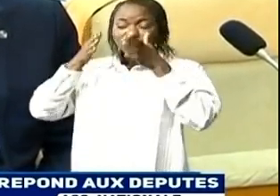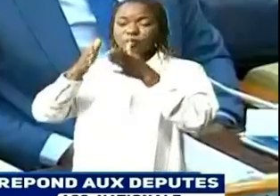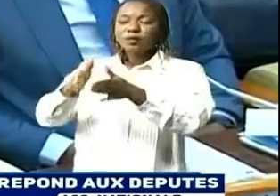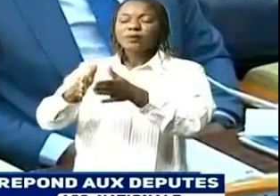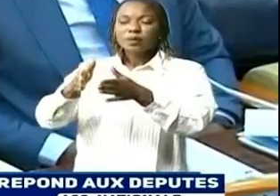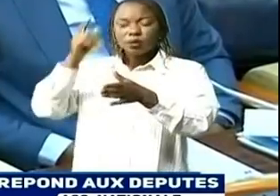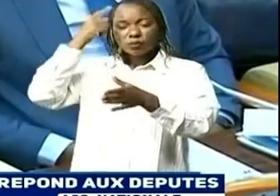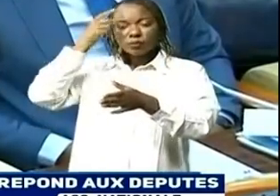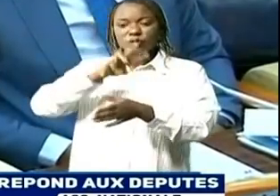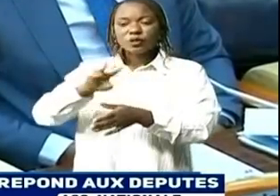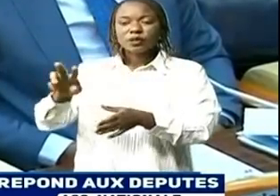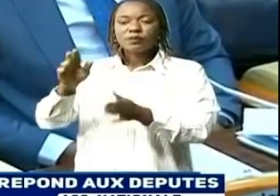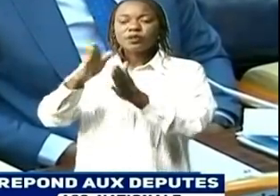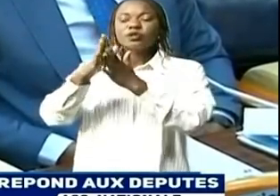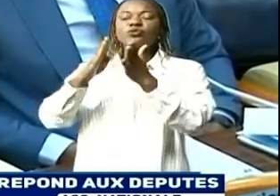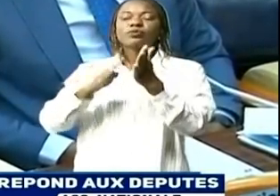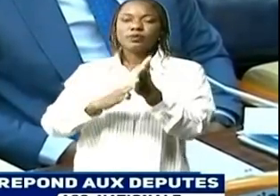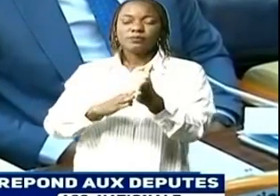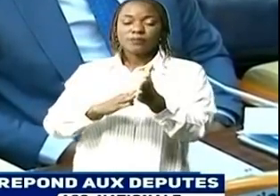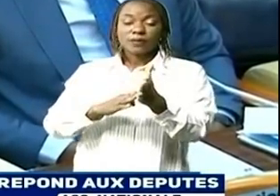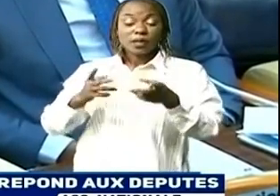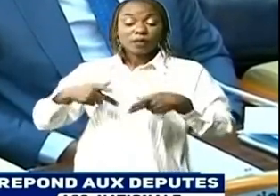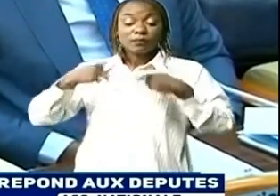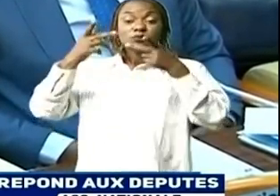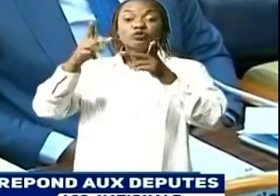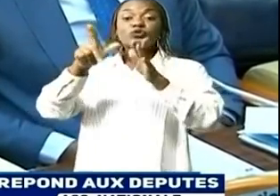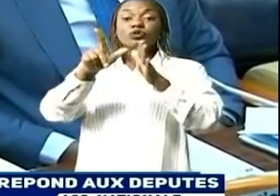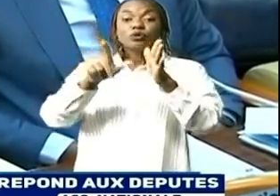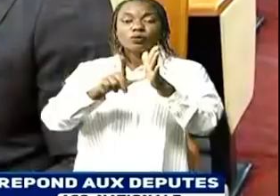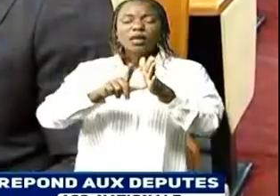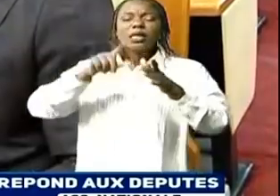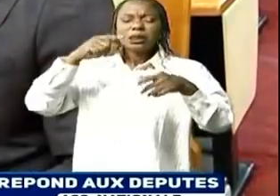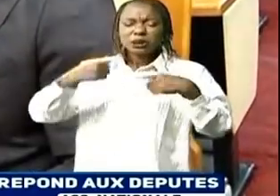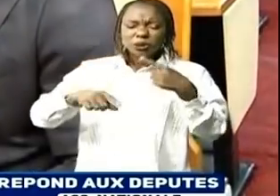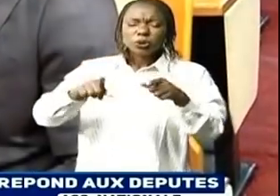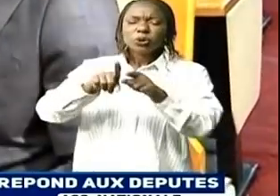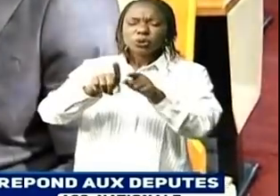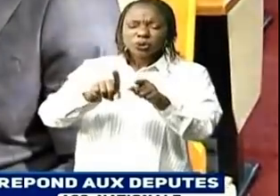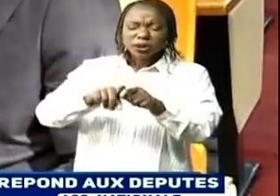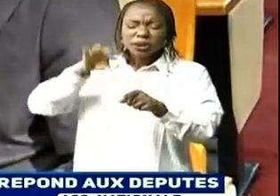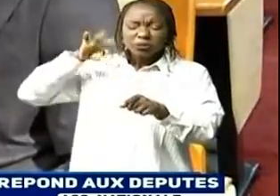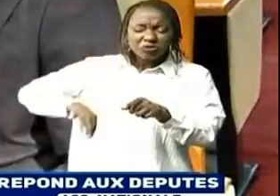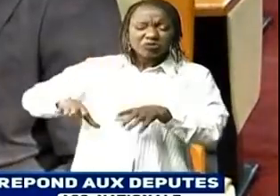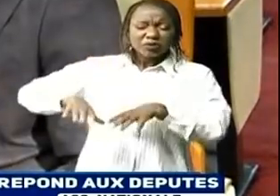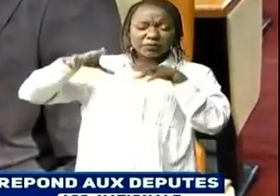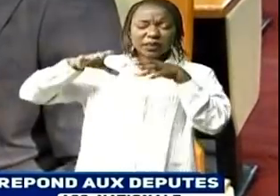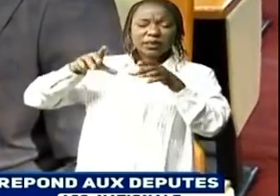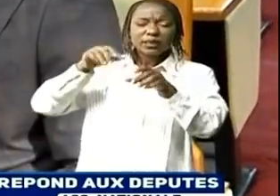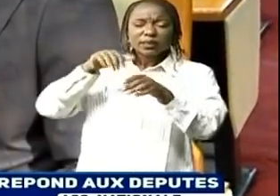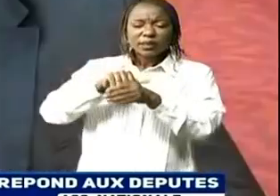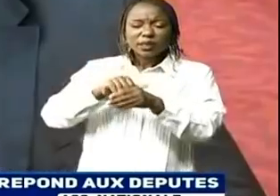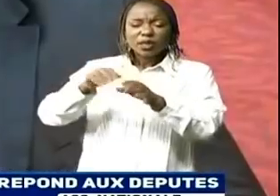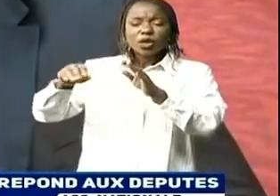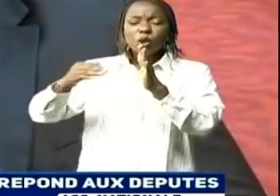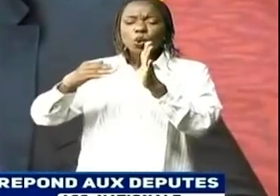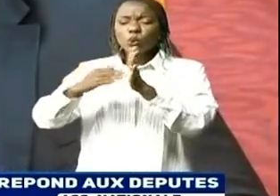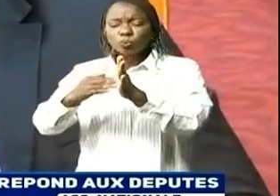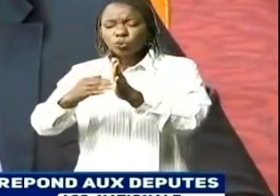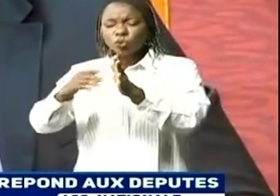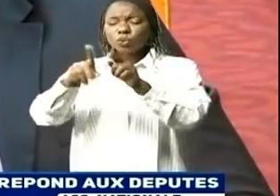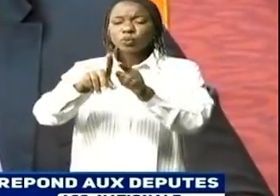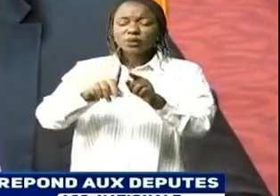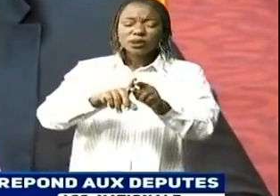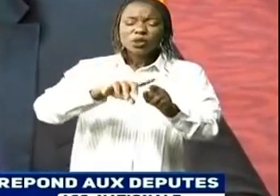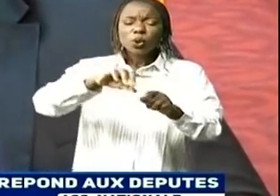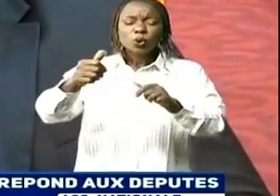scrutin de 2018. Cette proposition de loi suscite beaucoup de passions et d'intérêts, tant du côté de l'opposition qui ont séché la